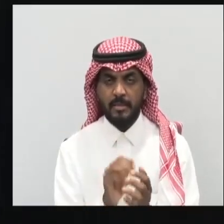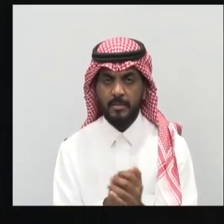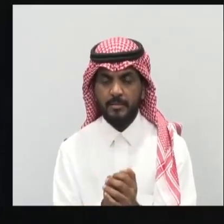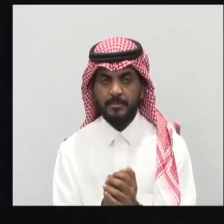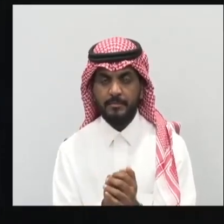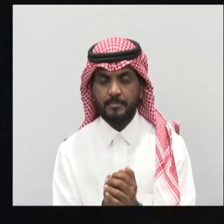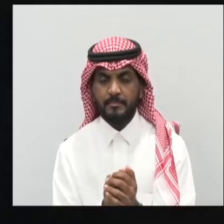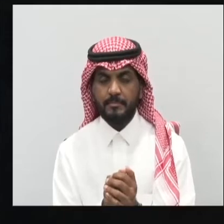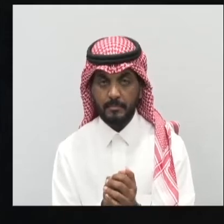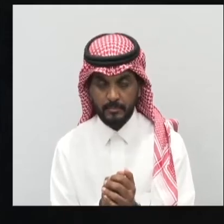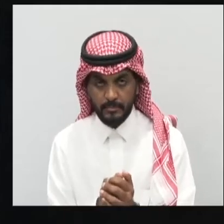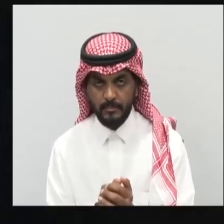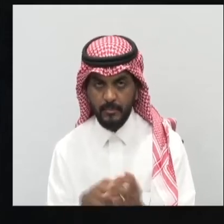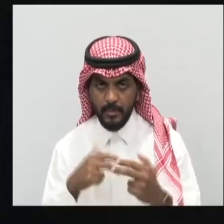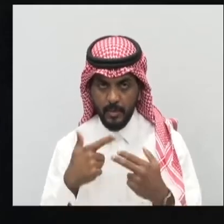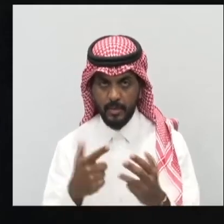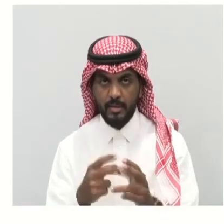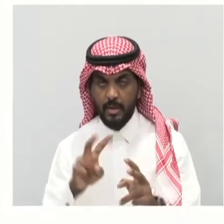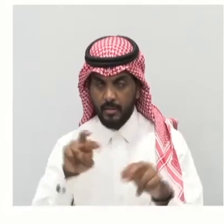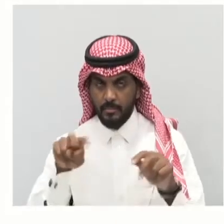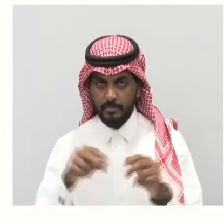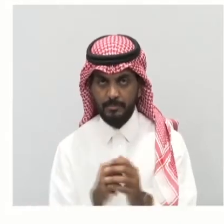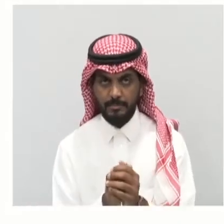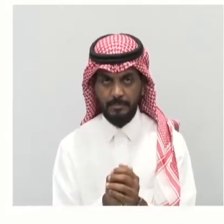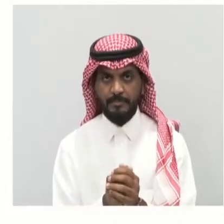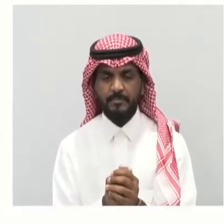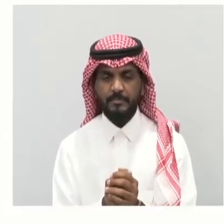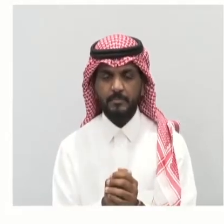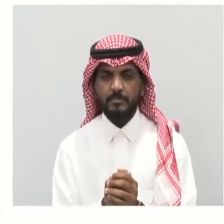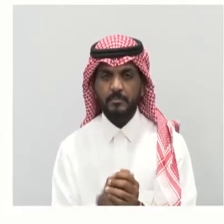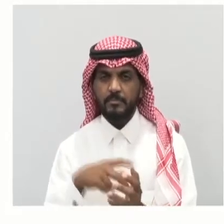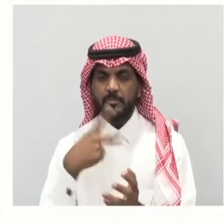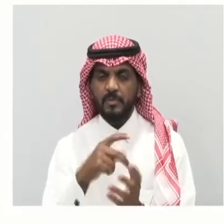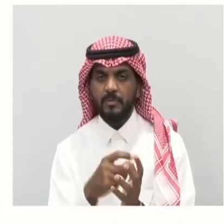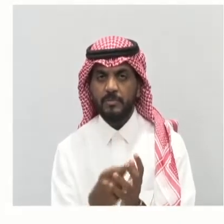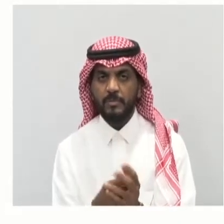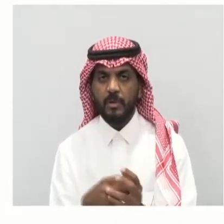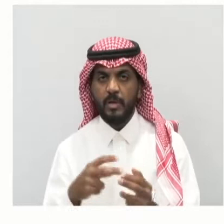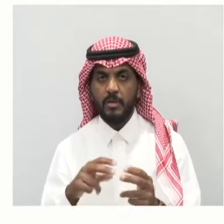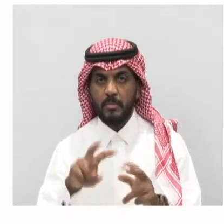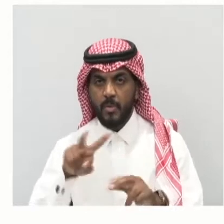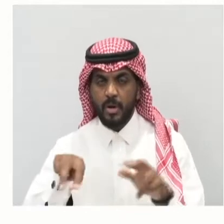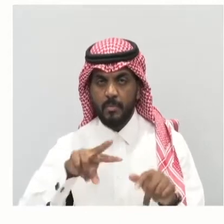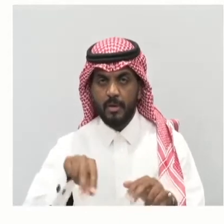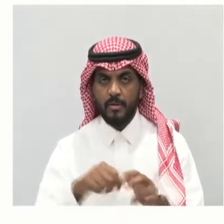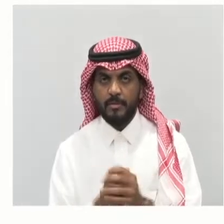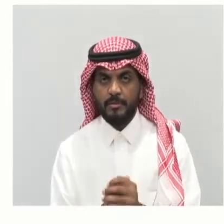مد بالياء. هيا يا صغاري نبحث، أمسك قلمي وأبحث. هيا،